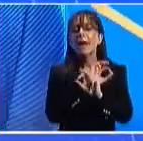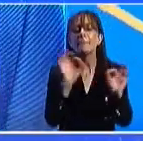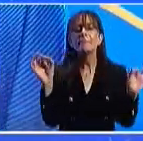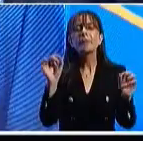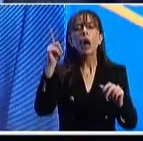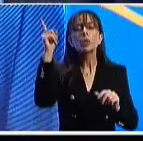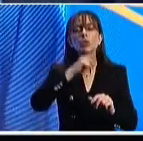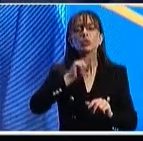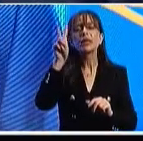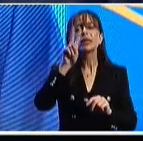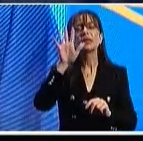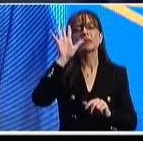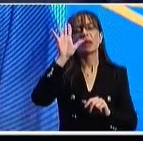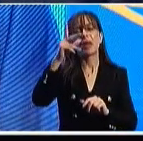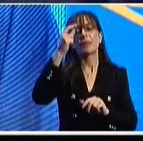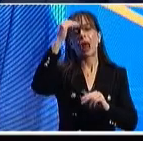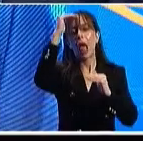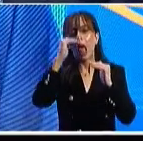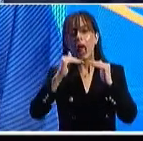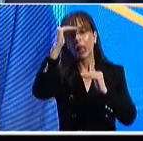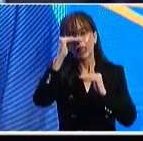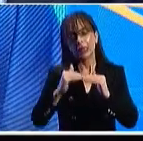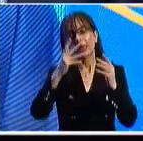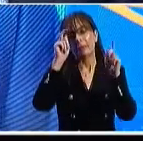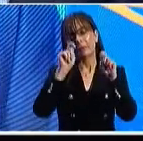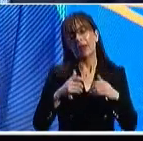oranında indirim yapacağız.